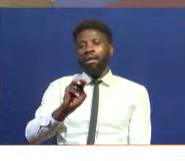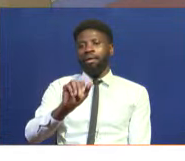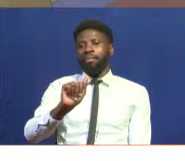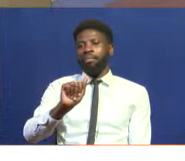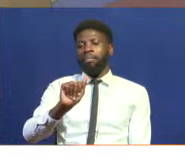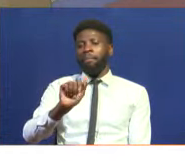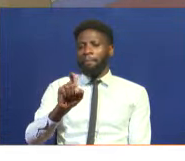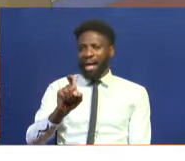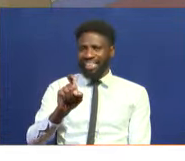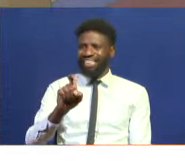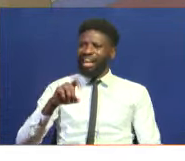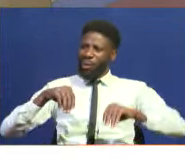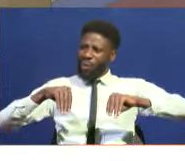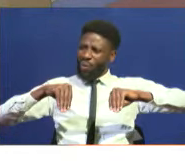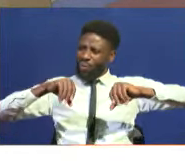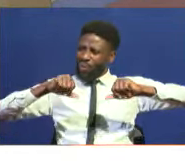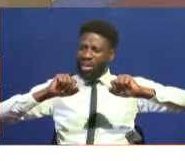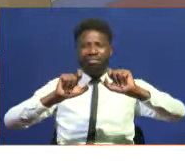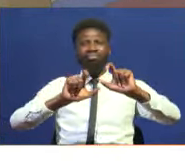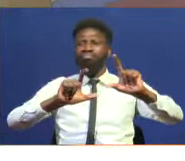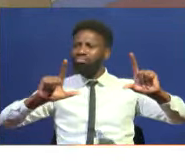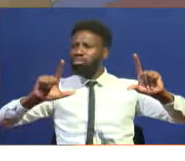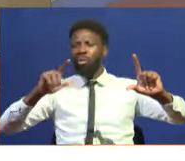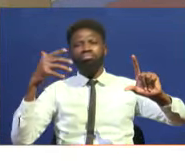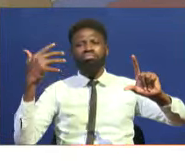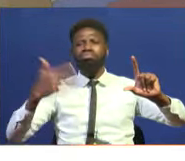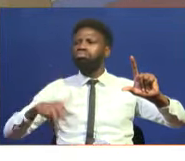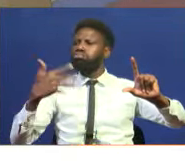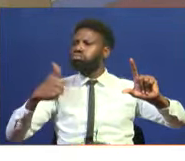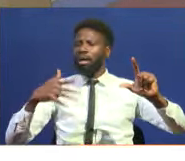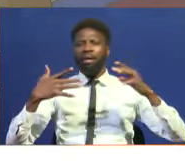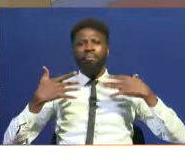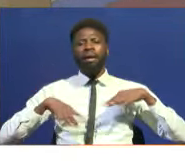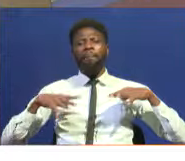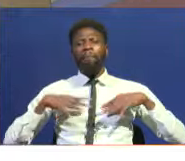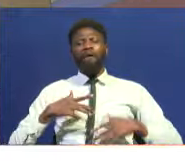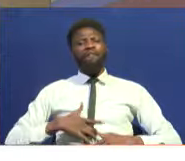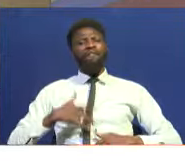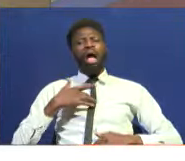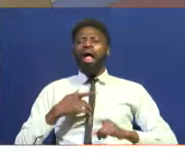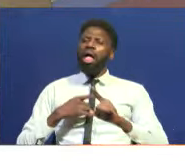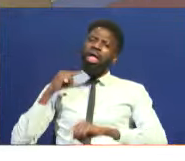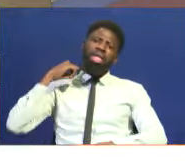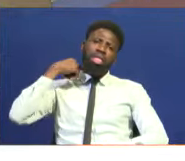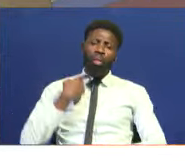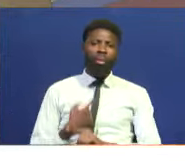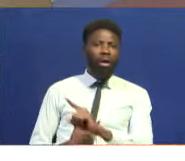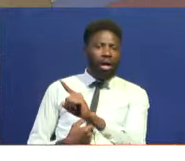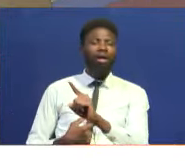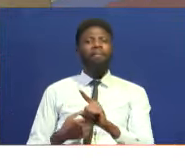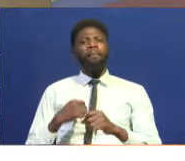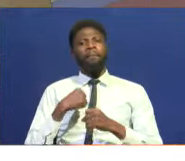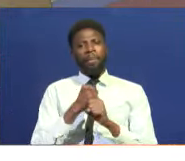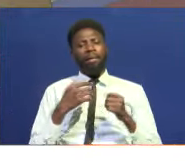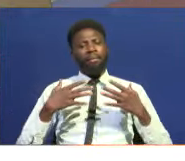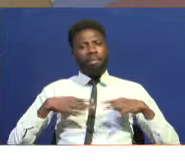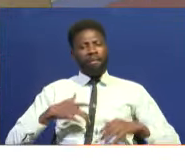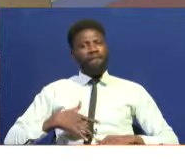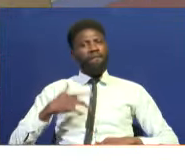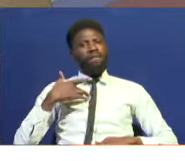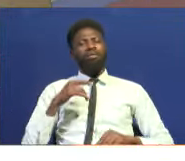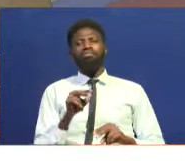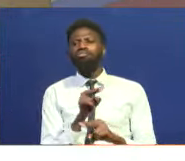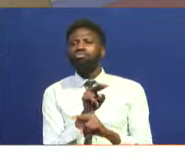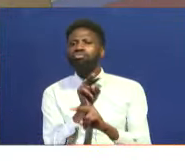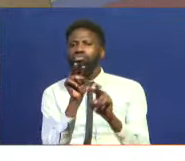za ubora wa hali ya juu zinazovutia hadhira na kuimarisha uzoefu wa kipekee wa kutazama sinema. Taarifa hii